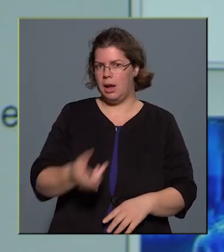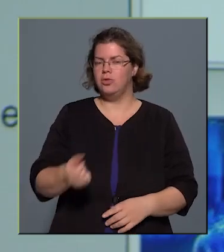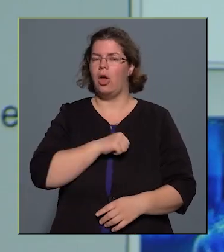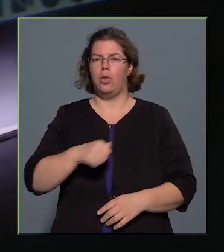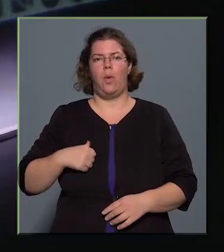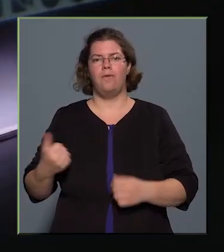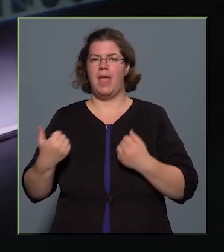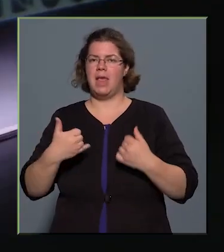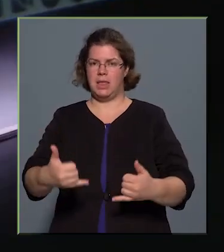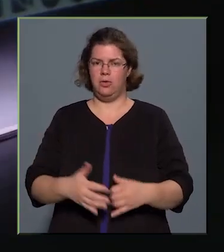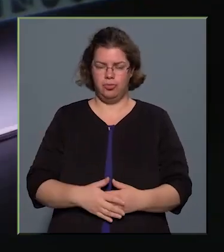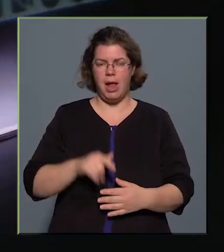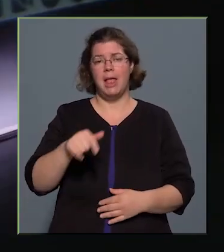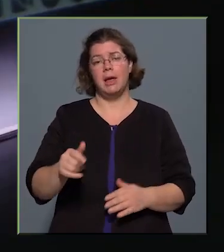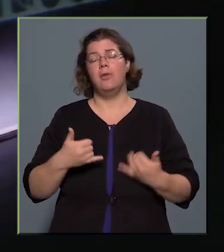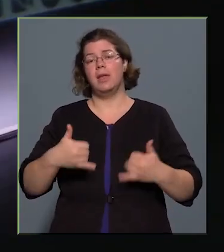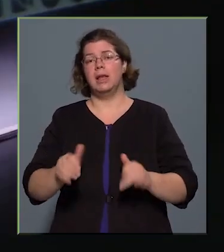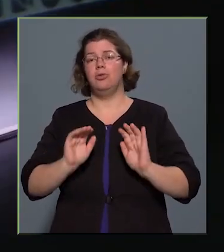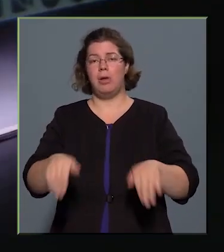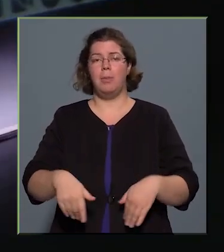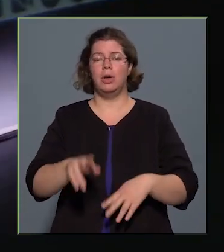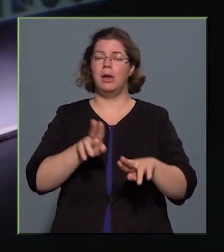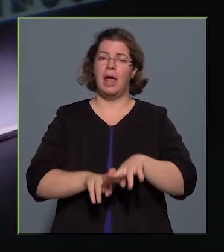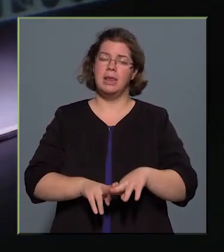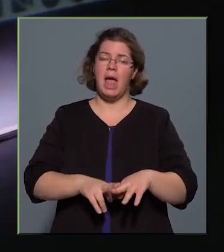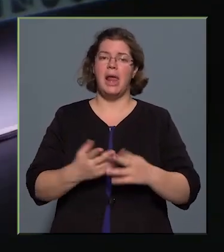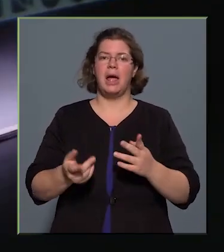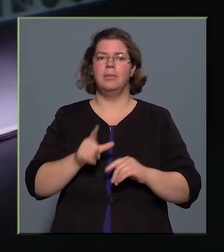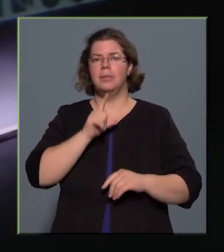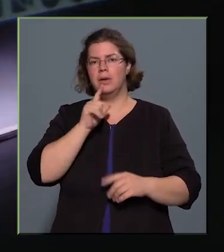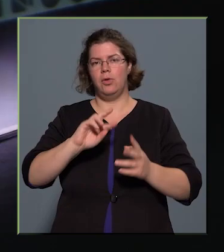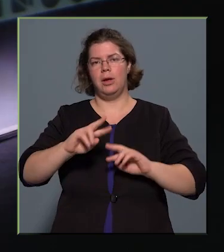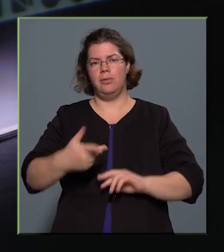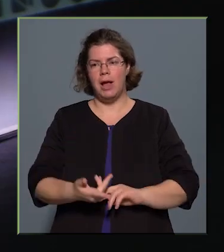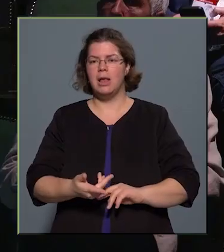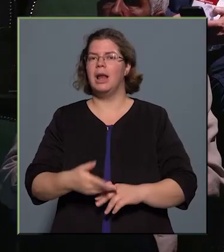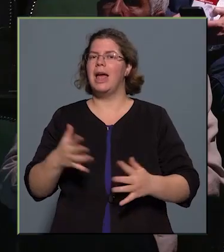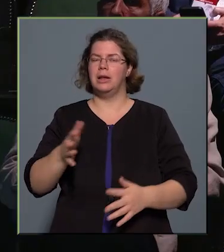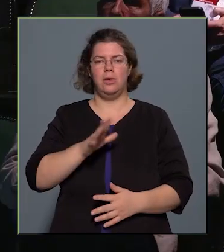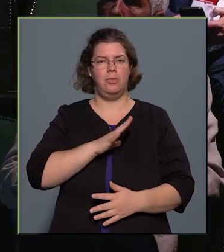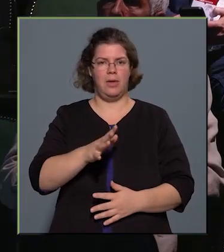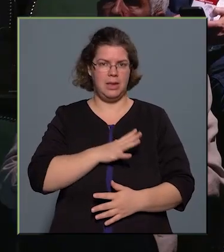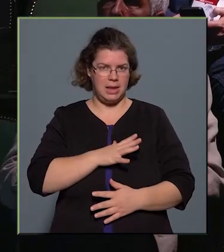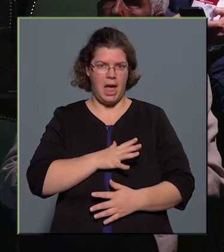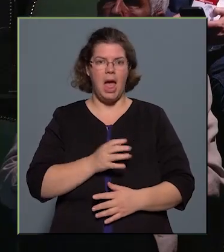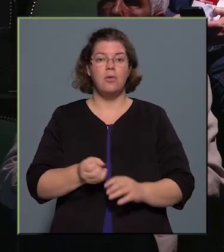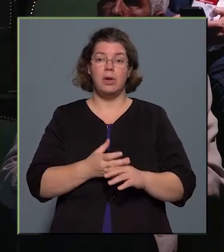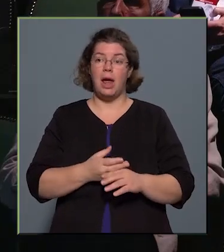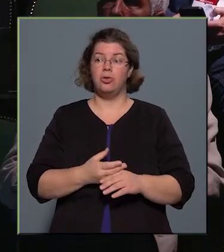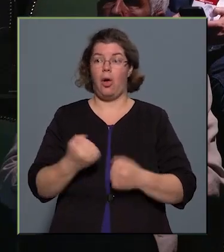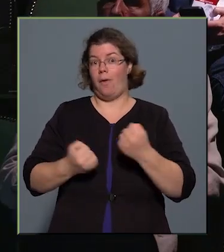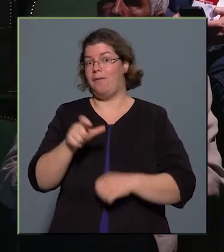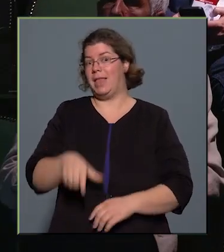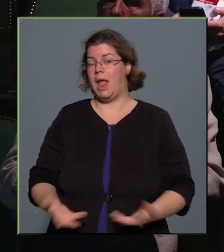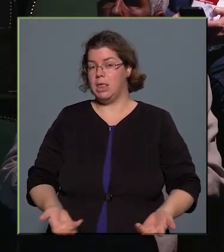a vezetéstámogató rendszerek ki fogják váltani a legnagyobb veszélyforrást az autóban, a vezetőt. Ez az egyik irány. A másik pedig